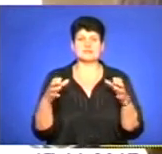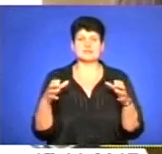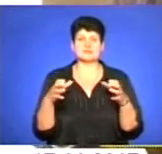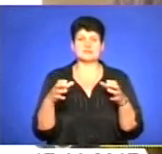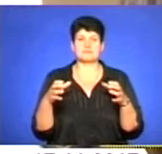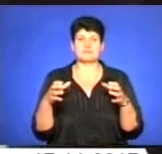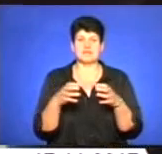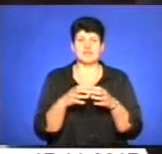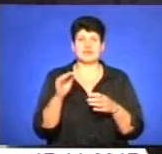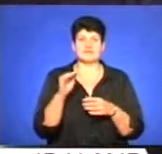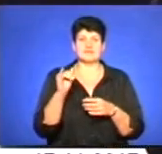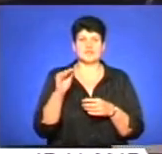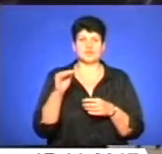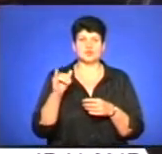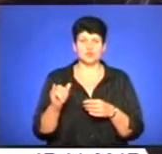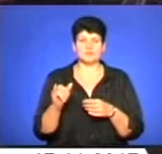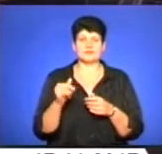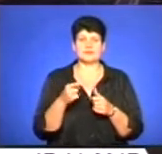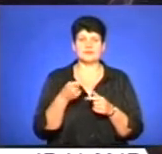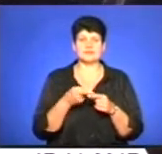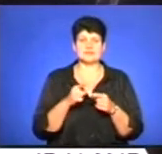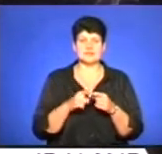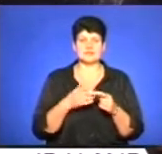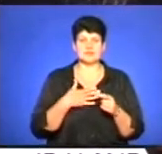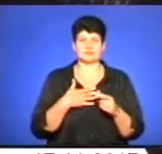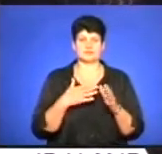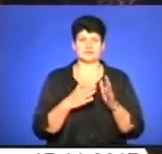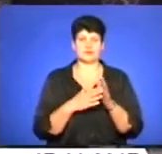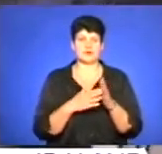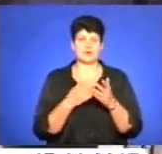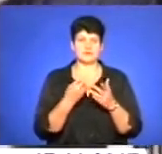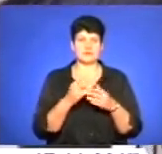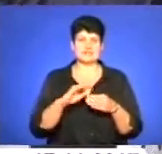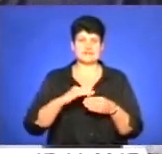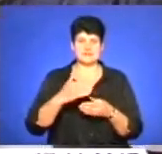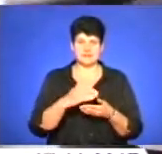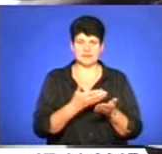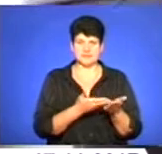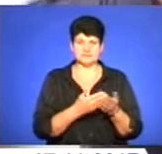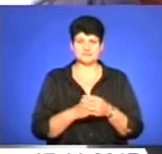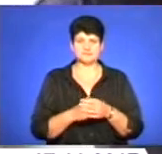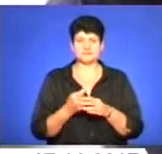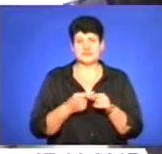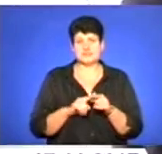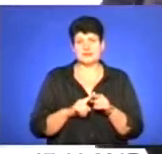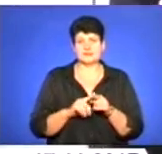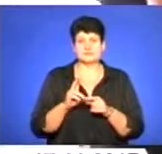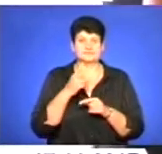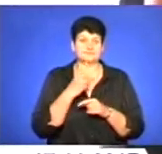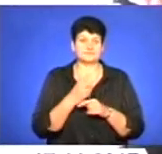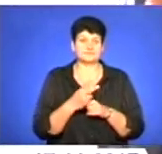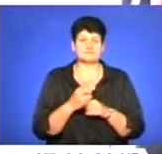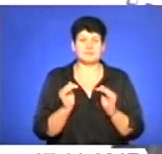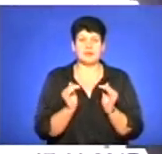і журналістики. В мене в руках знаходиться наш талісман нашої команди в цій скрині. От такий, на перший погляд,